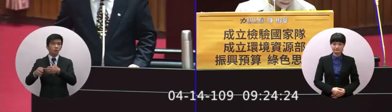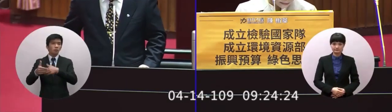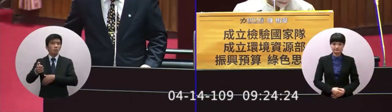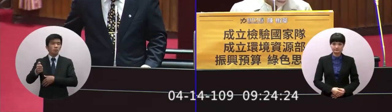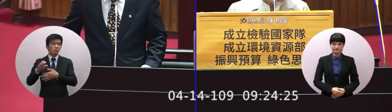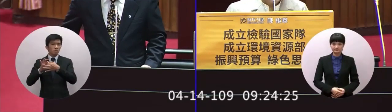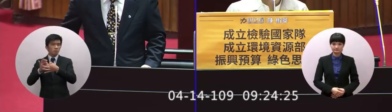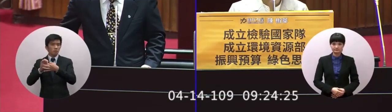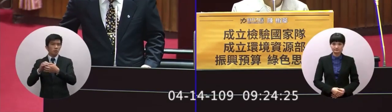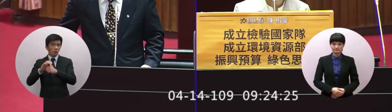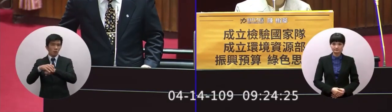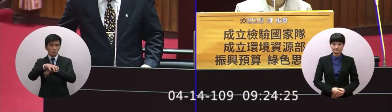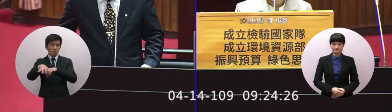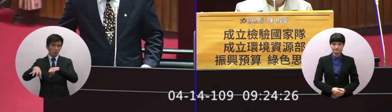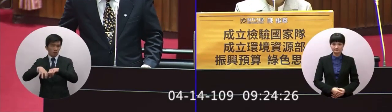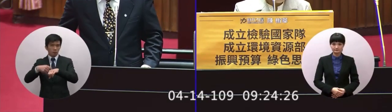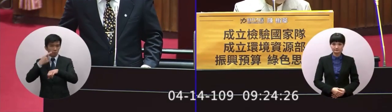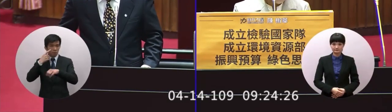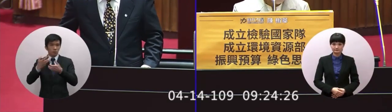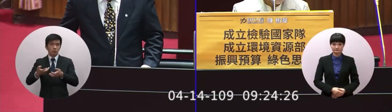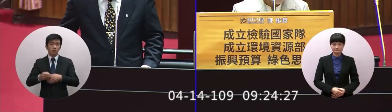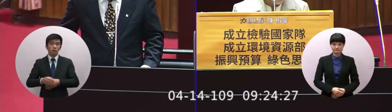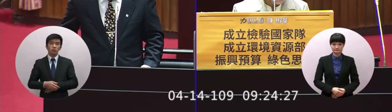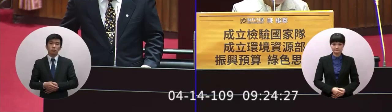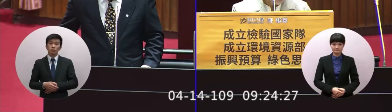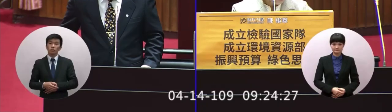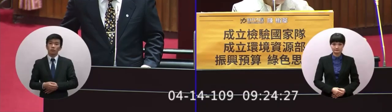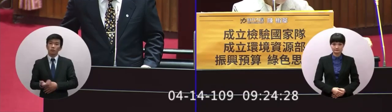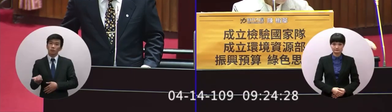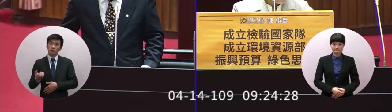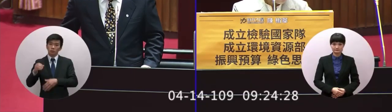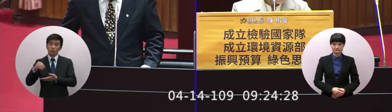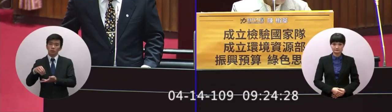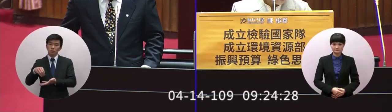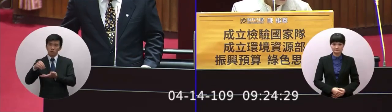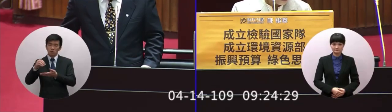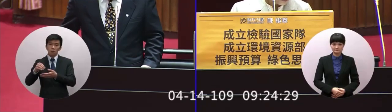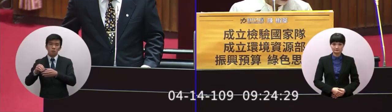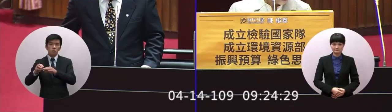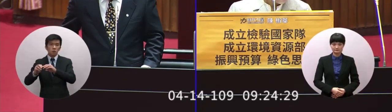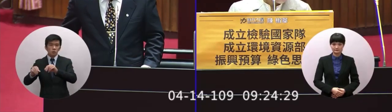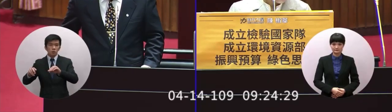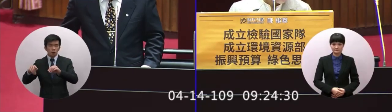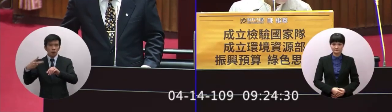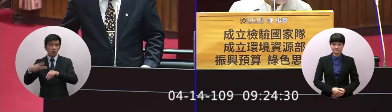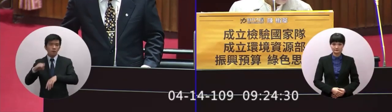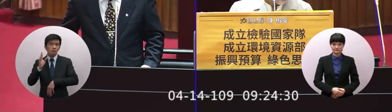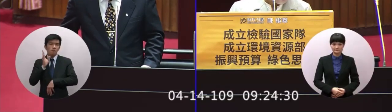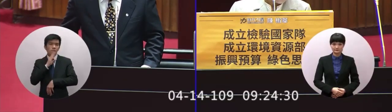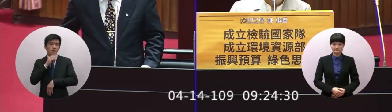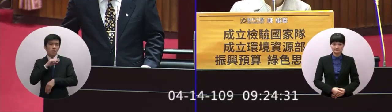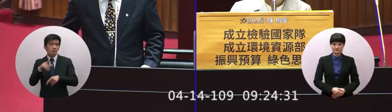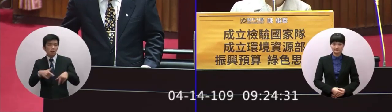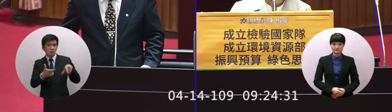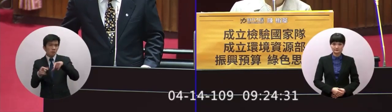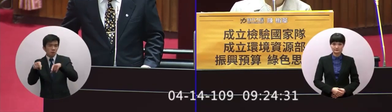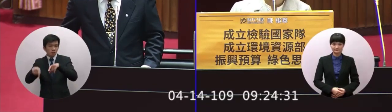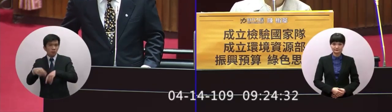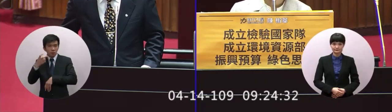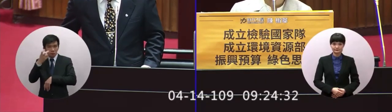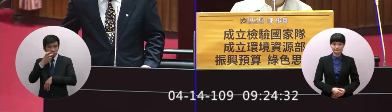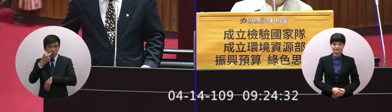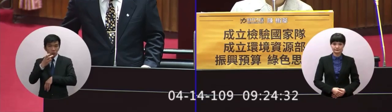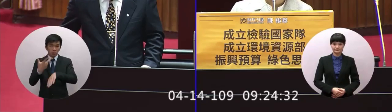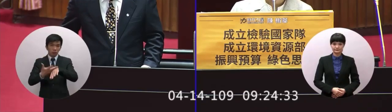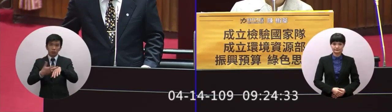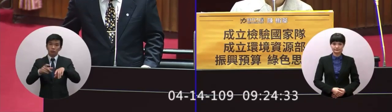环保这一部分哈。那么有关刚刚提的，就是其实在土壤污染跟废弃物的这个检验，其他方法是不